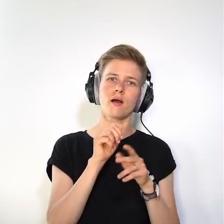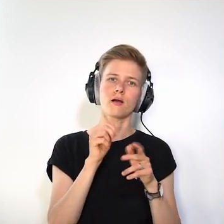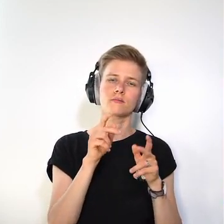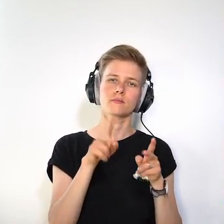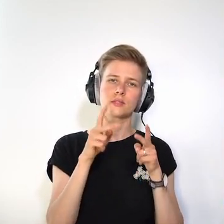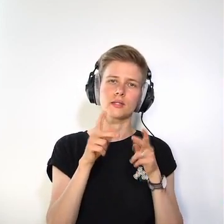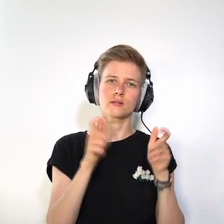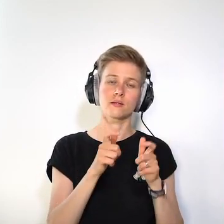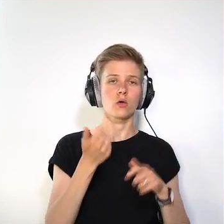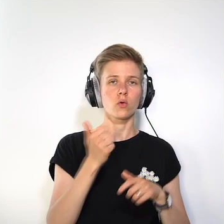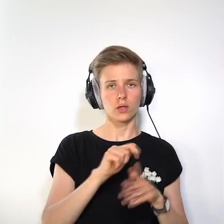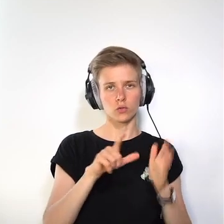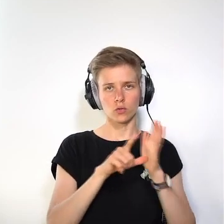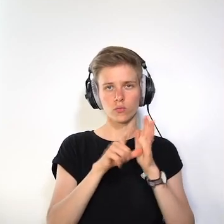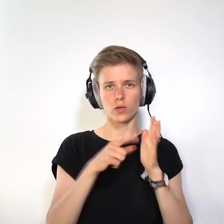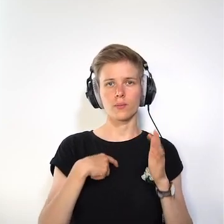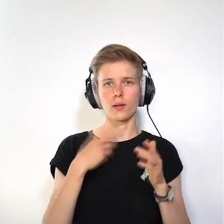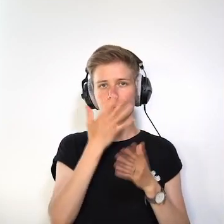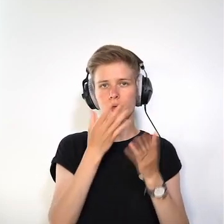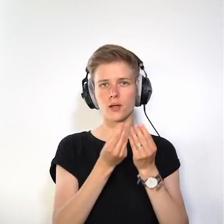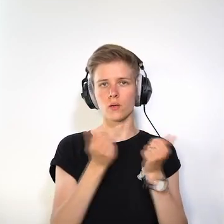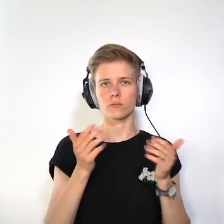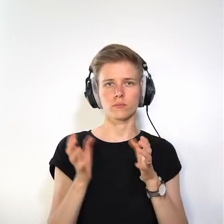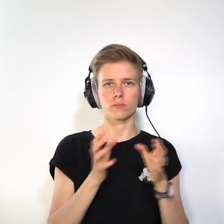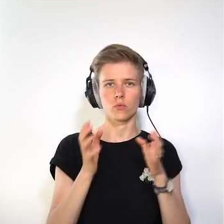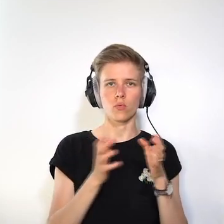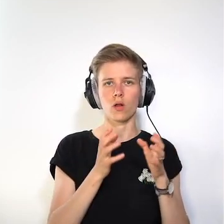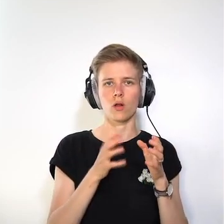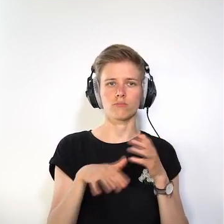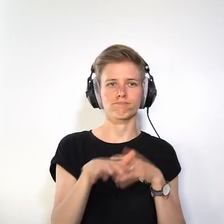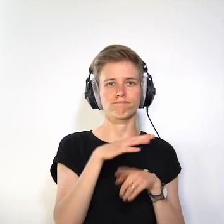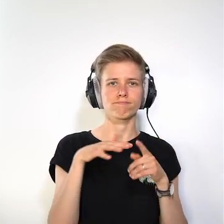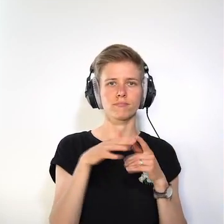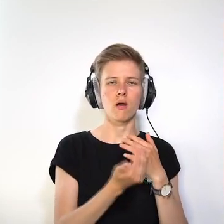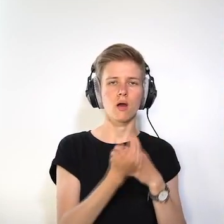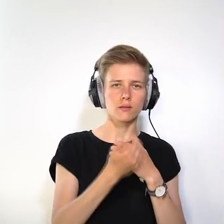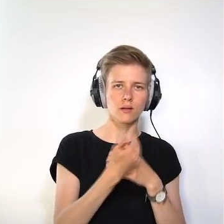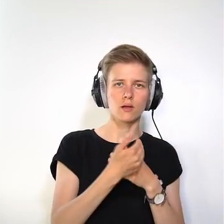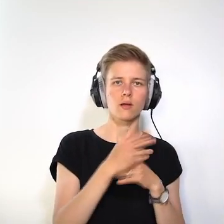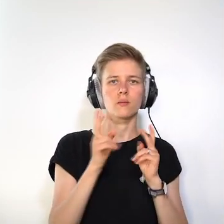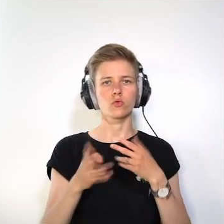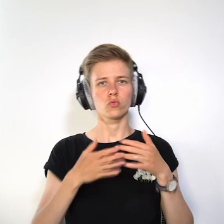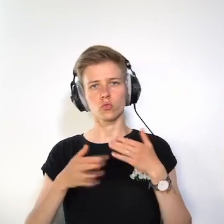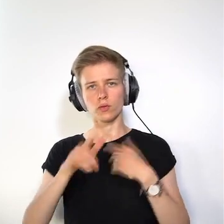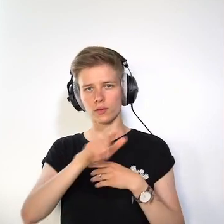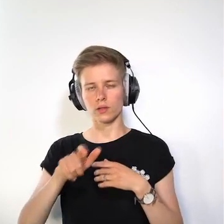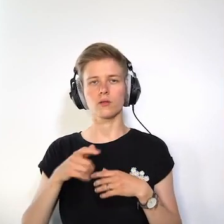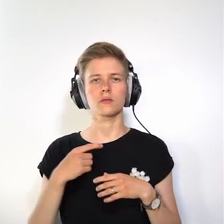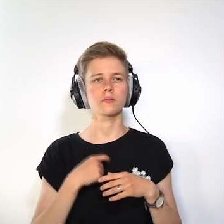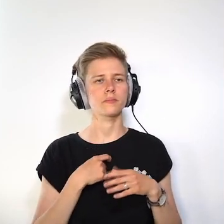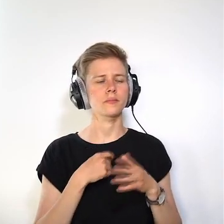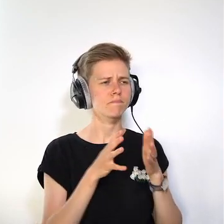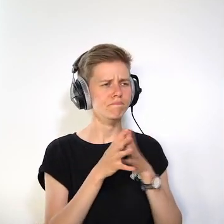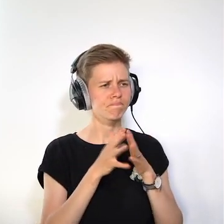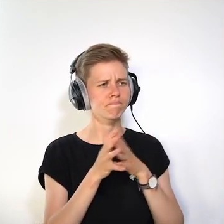tällaisen kartoituksen päihdehuollon piirissä olevien sekä asiakkailta että työntekijöiltä, että millä tavalla niin